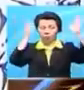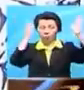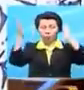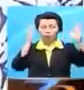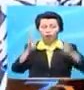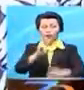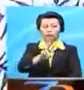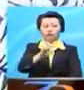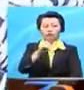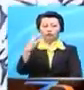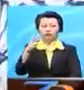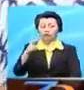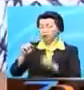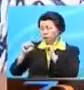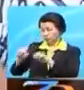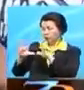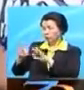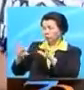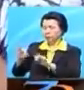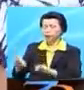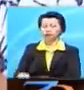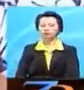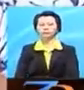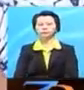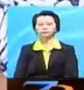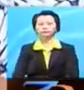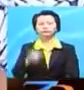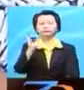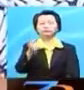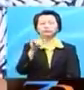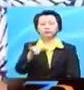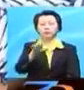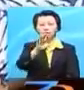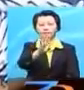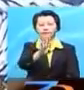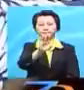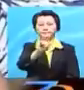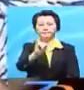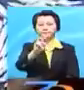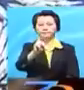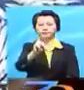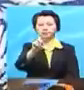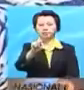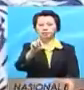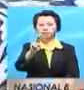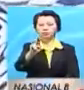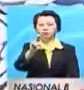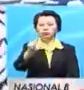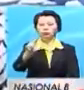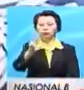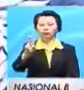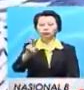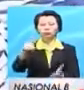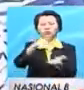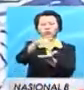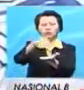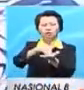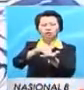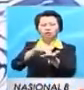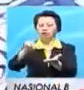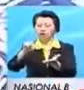Malaysia 2016, Tuan Haji. Bintulu rupanya adalah pertengahan ya di antara Limbang,